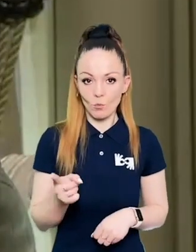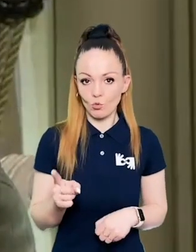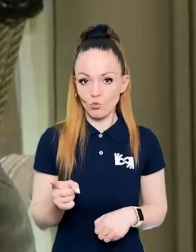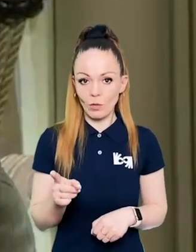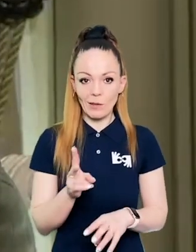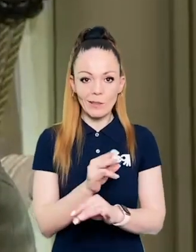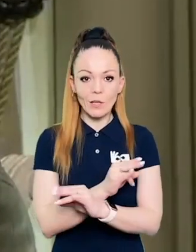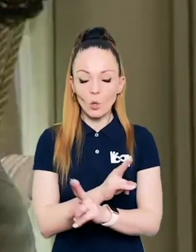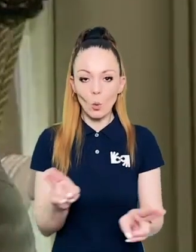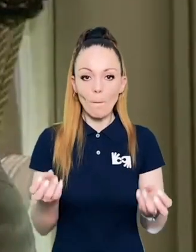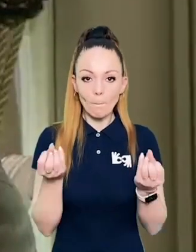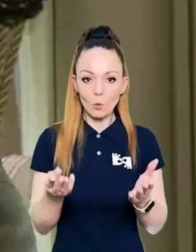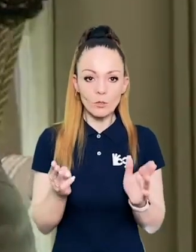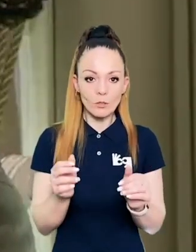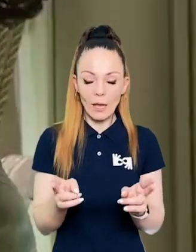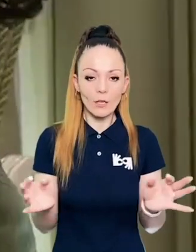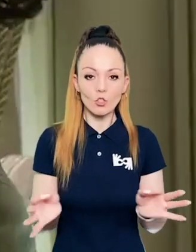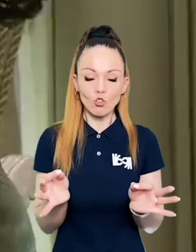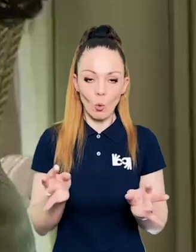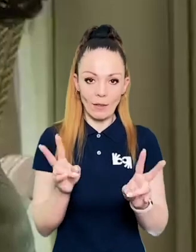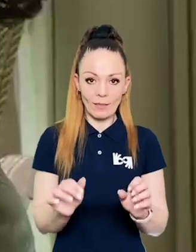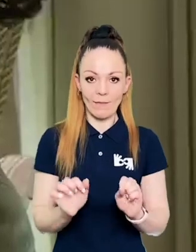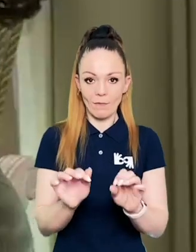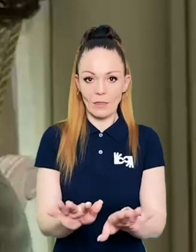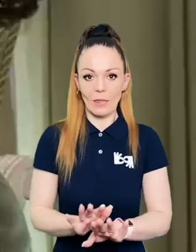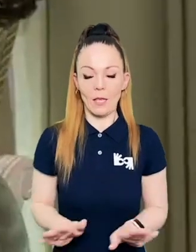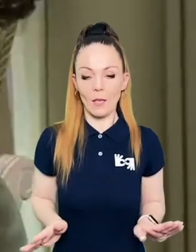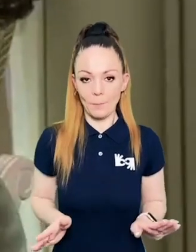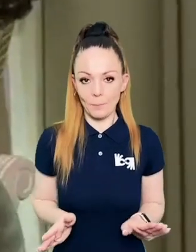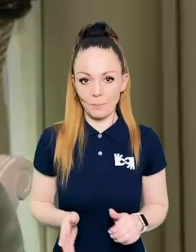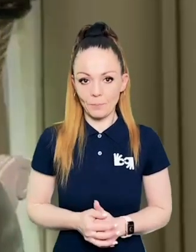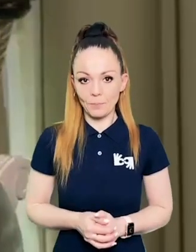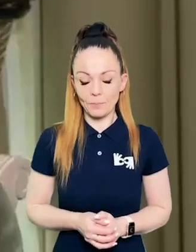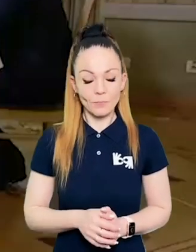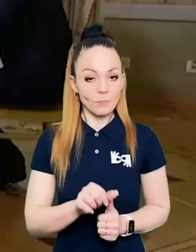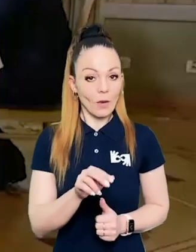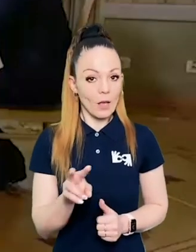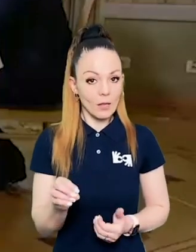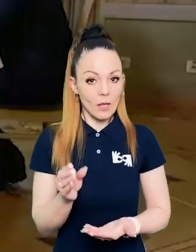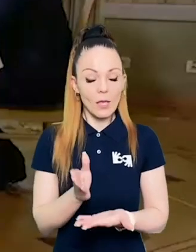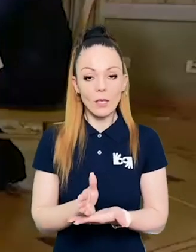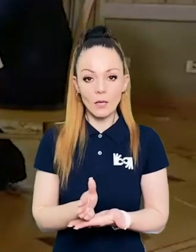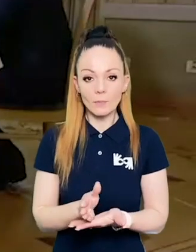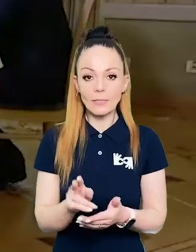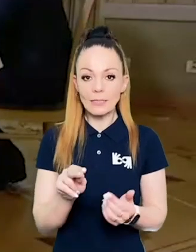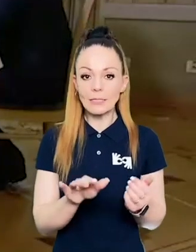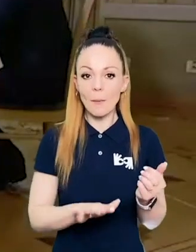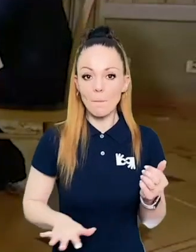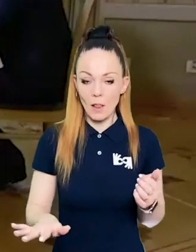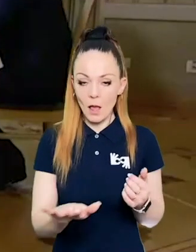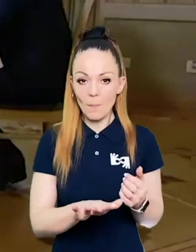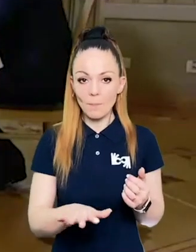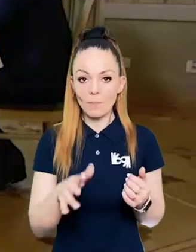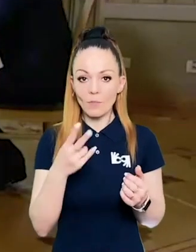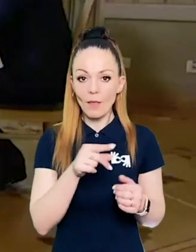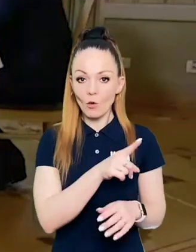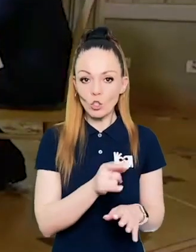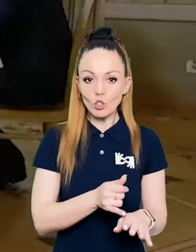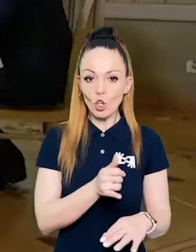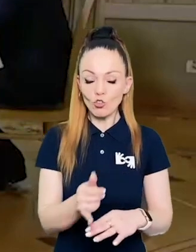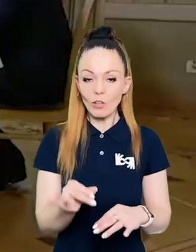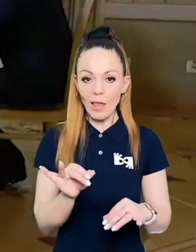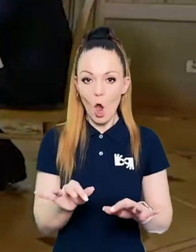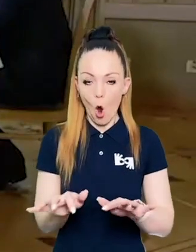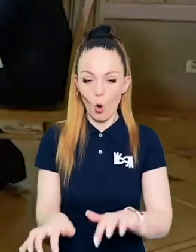що ніхто просто так нічого не віддає, але є земля, де